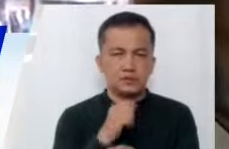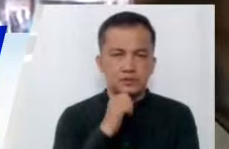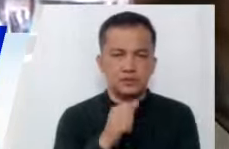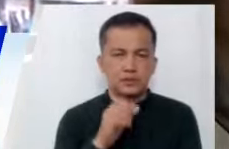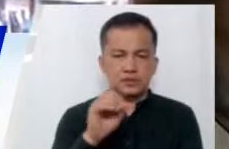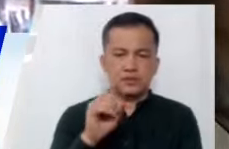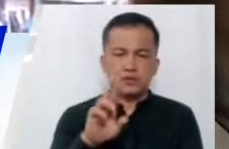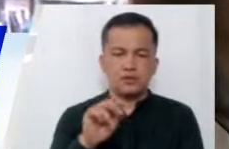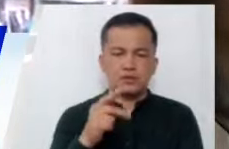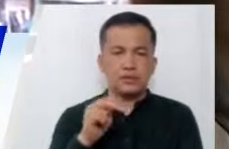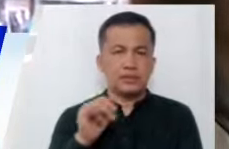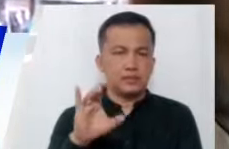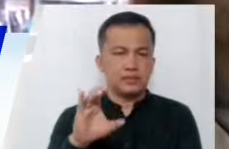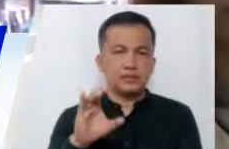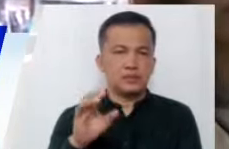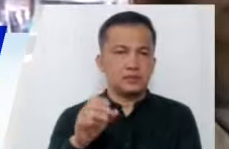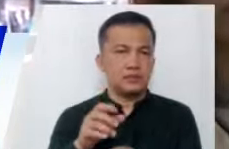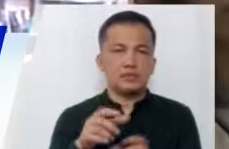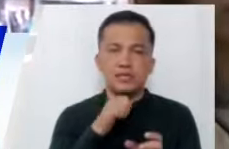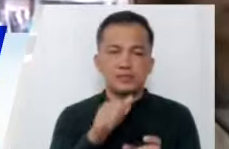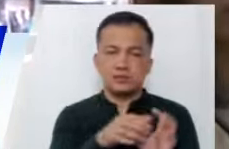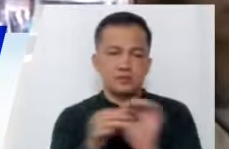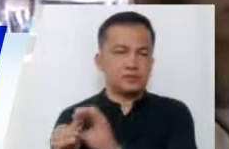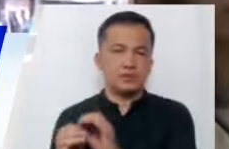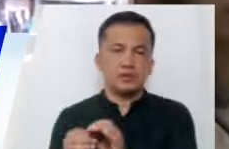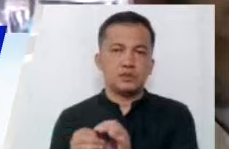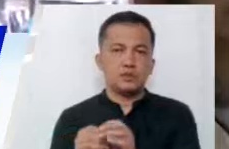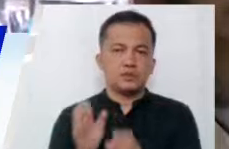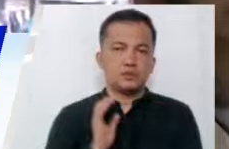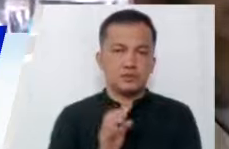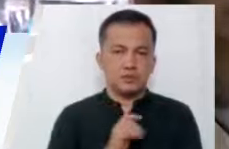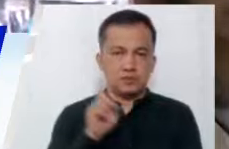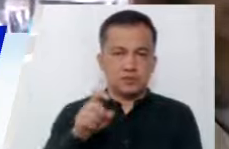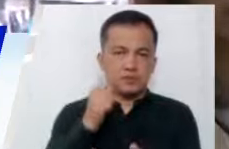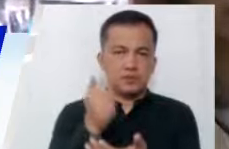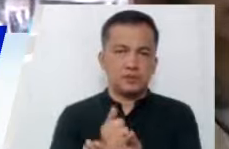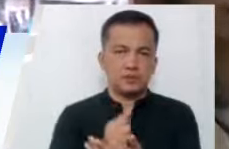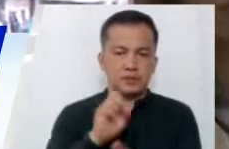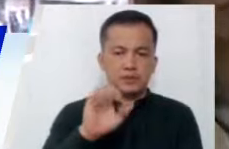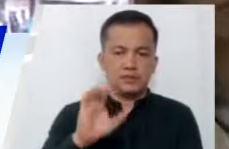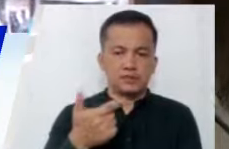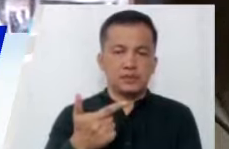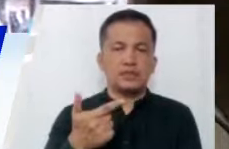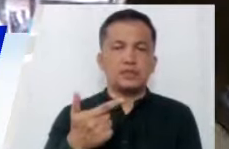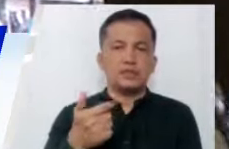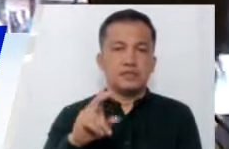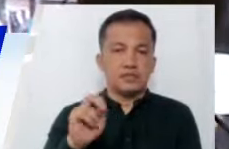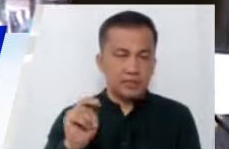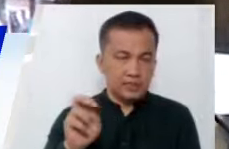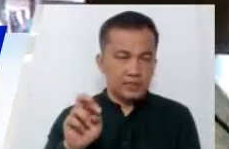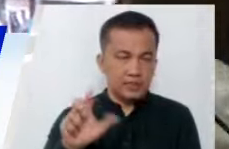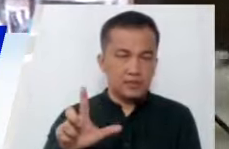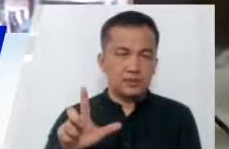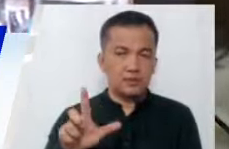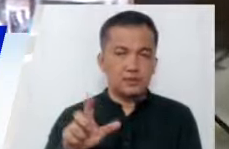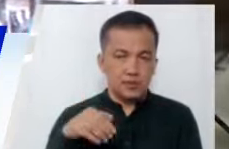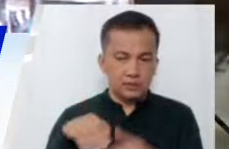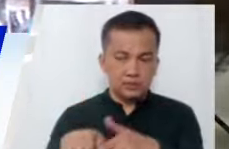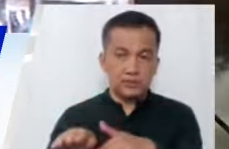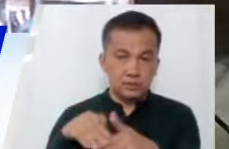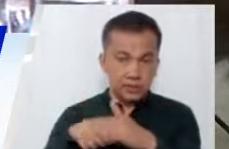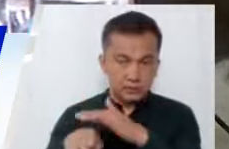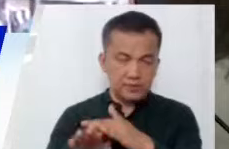of Representatives. So it has to be approved by the Secretary General, yung access po noon. Nung makumpirma nga ho natin na